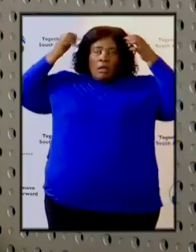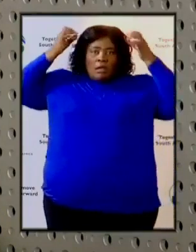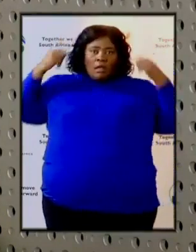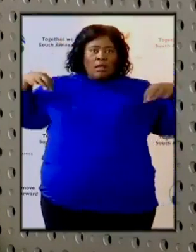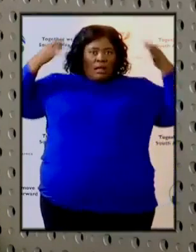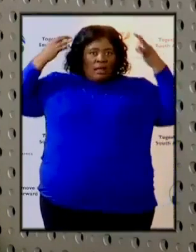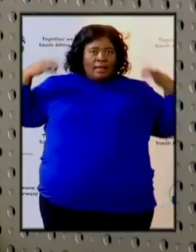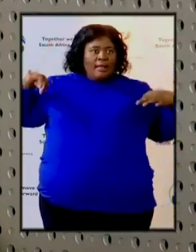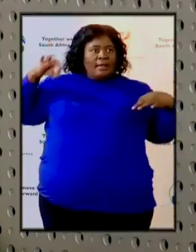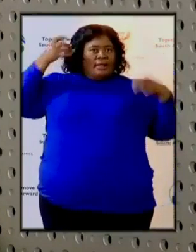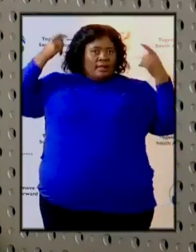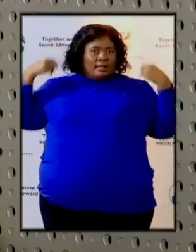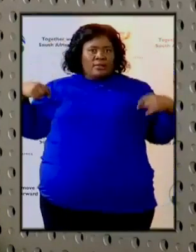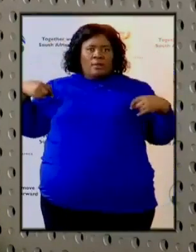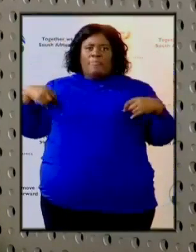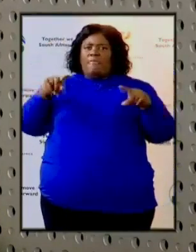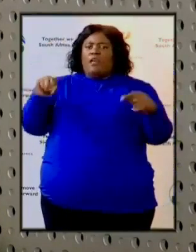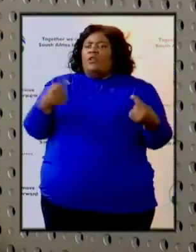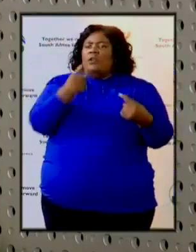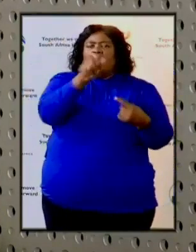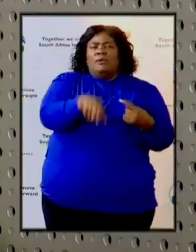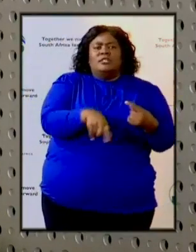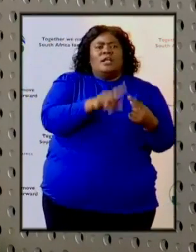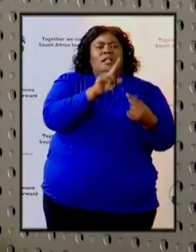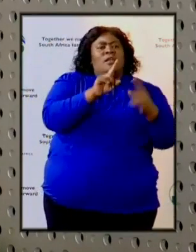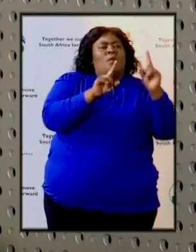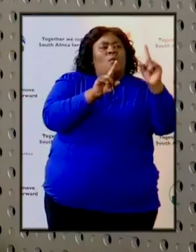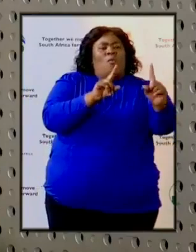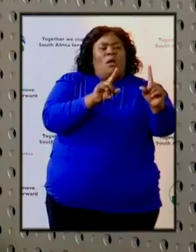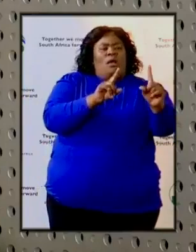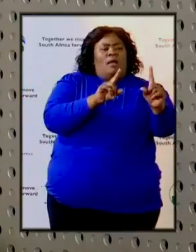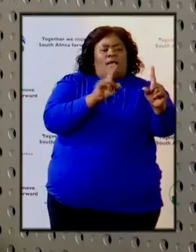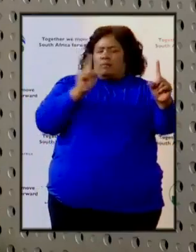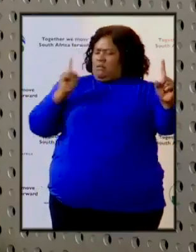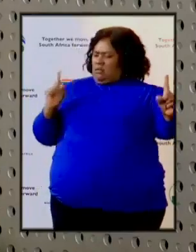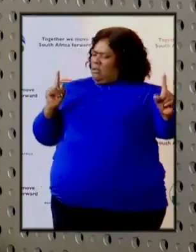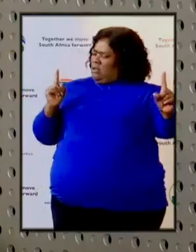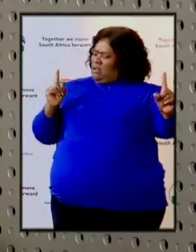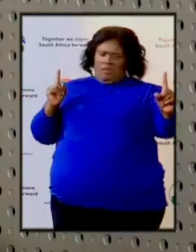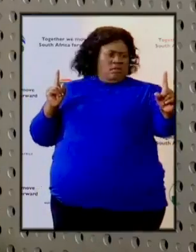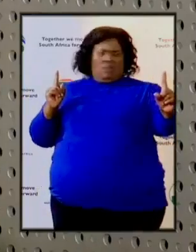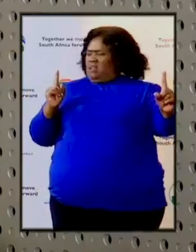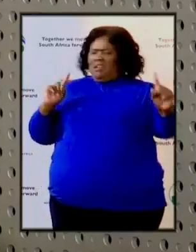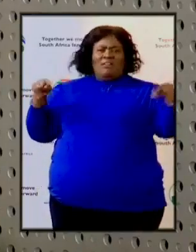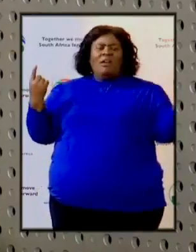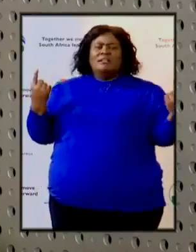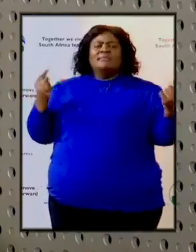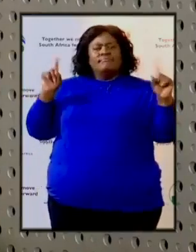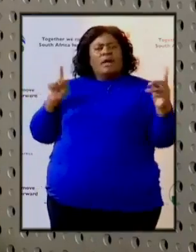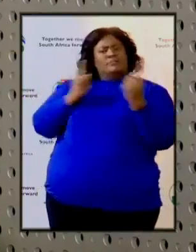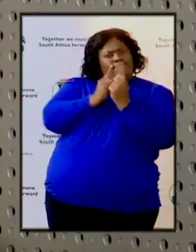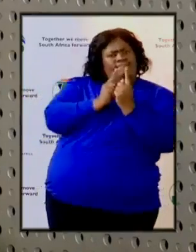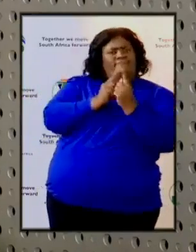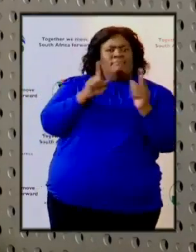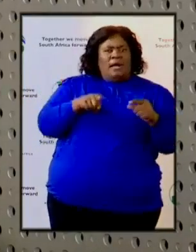akabe imitha no-half, iqanti no-half. Amele wena ube la. Kufuneka nithintane,